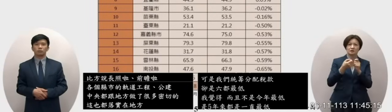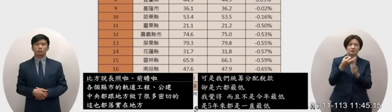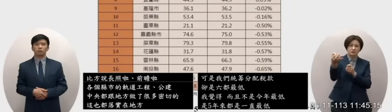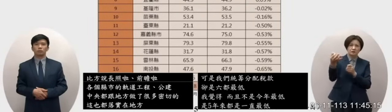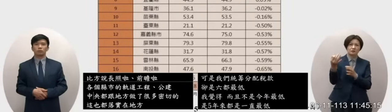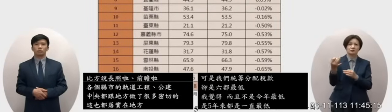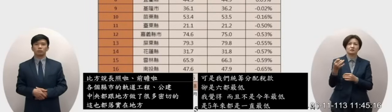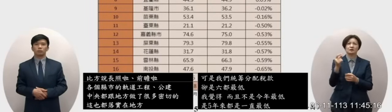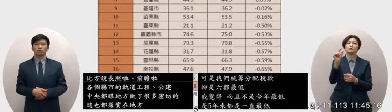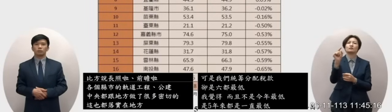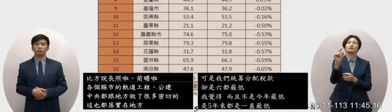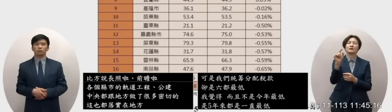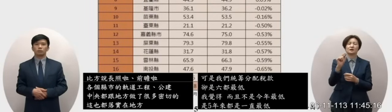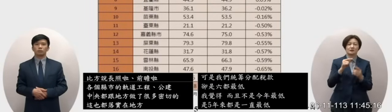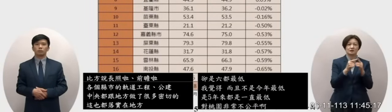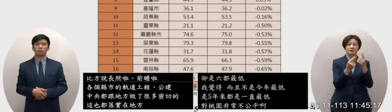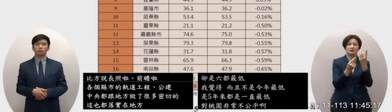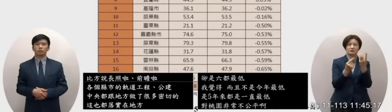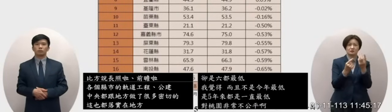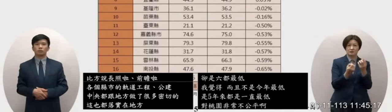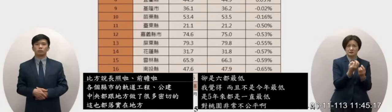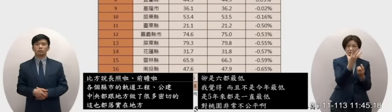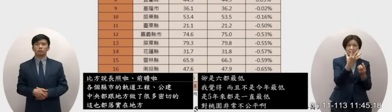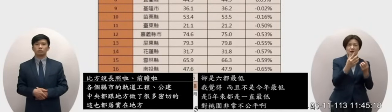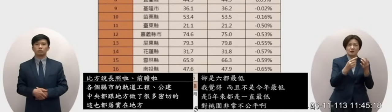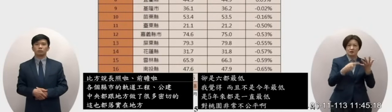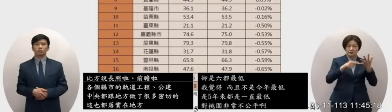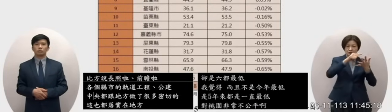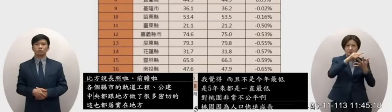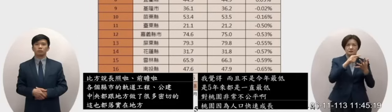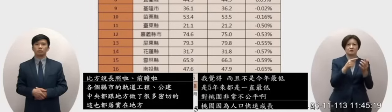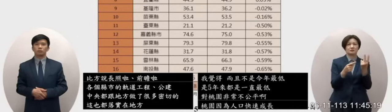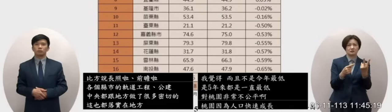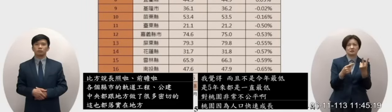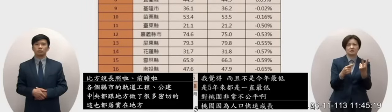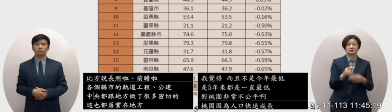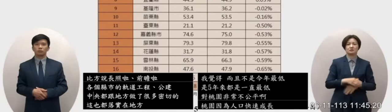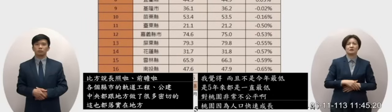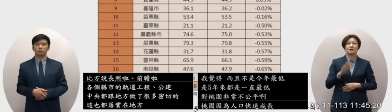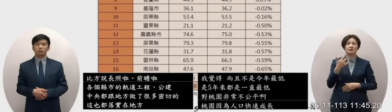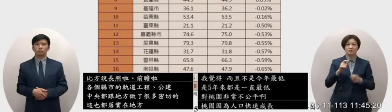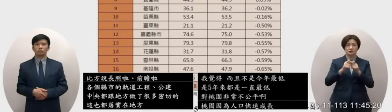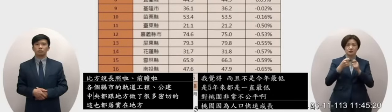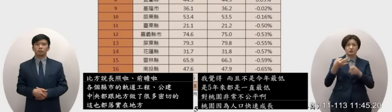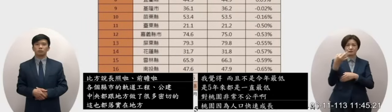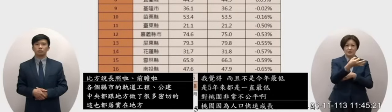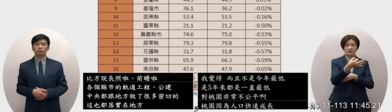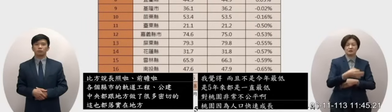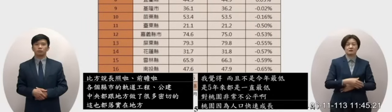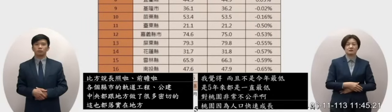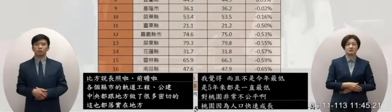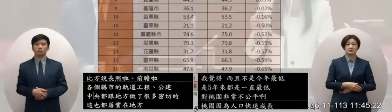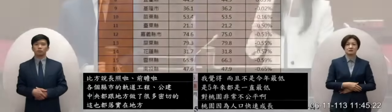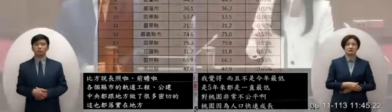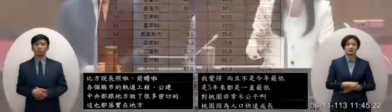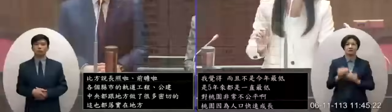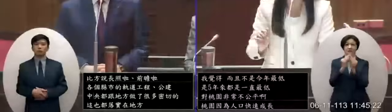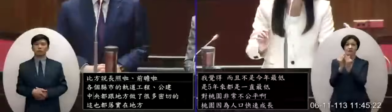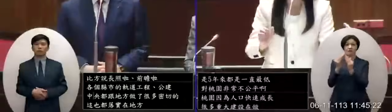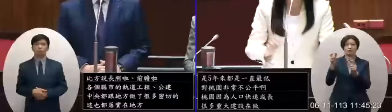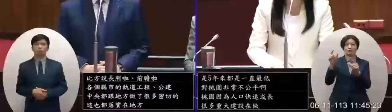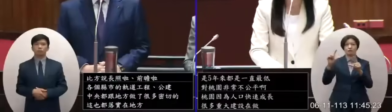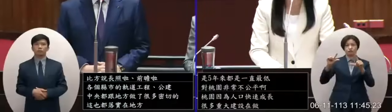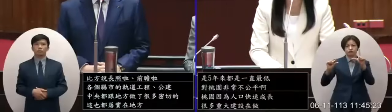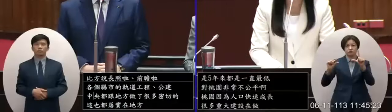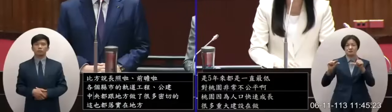税收都是最少的，人口成长率也是倒数第二，但是它分配的这个税收确实啊，我们这个比桃园还要高